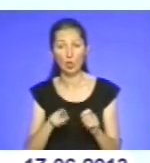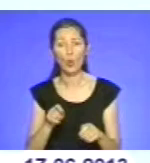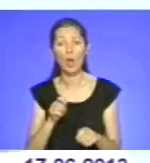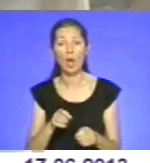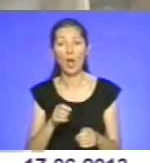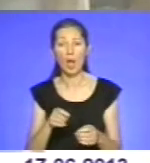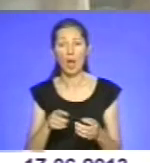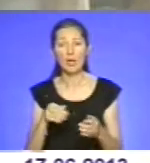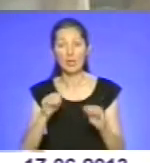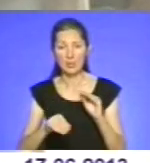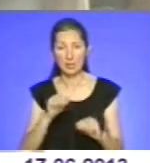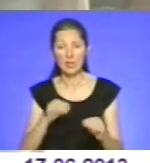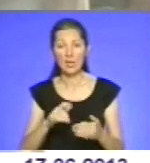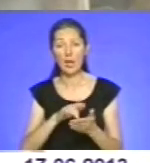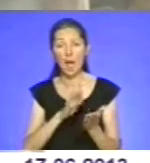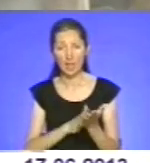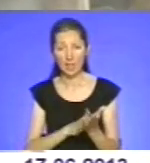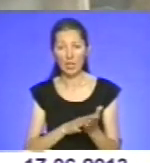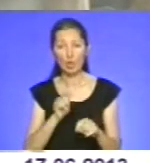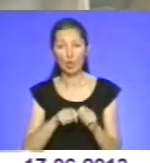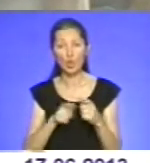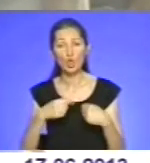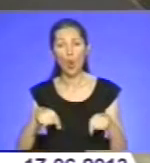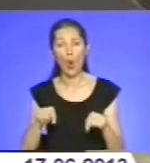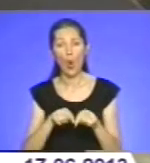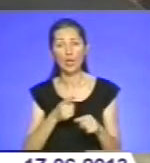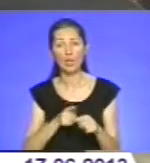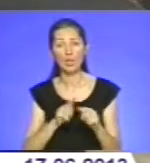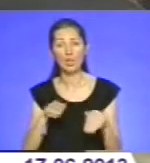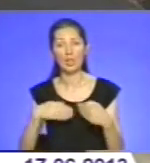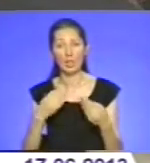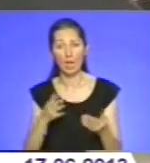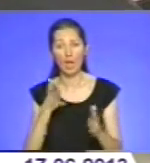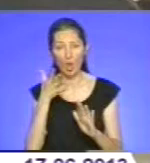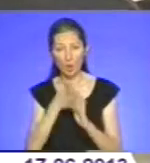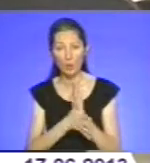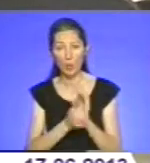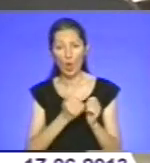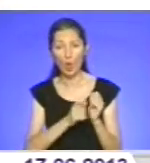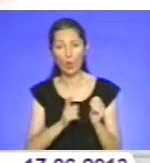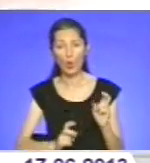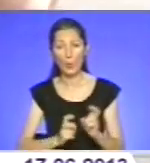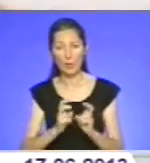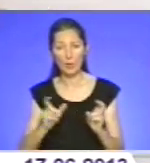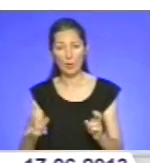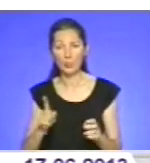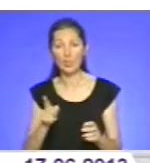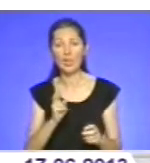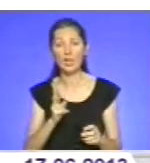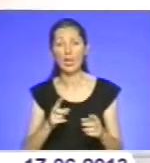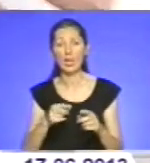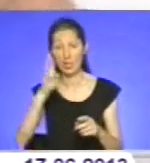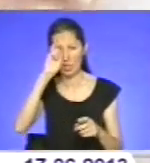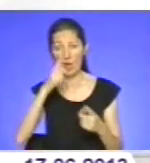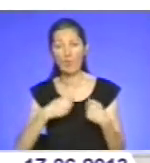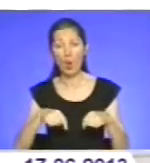реєстр контролюючих органів, який дає розуміння кожному підприємцю про те, який держорган, коли, скільки разів і що саме